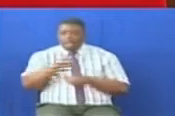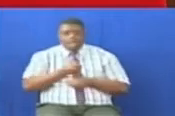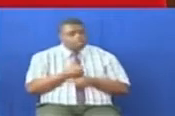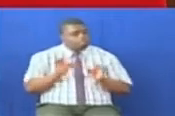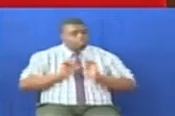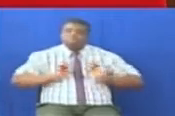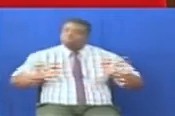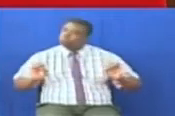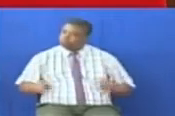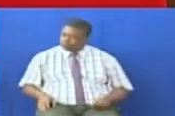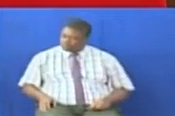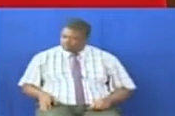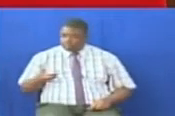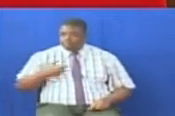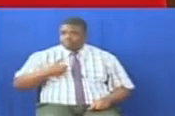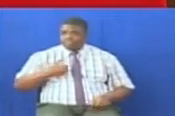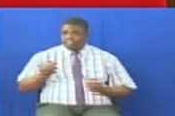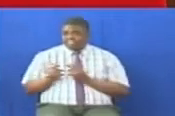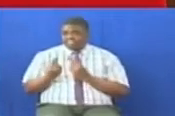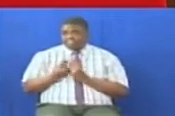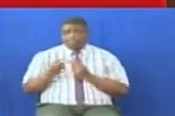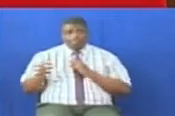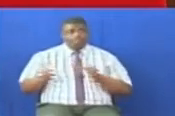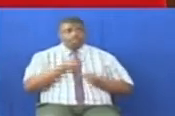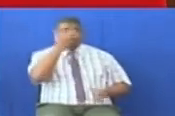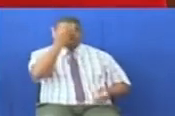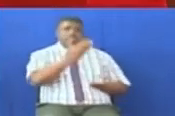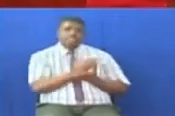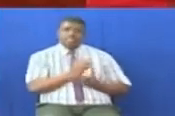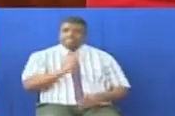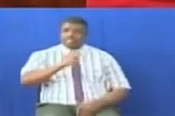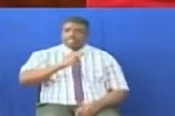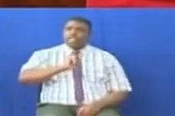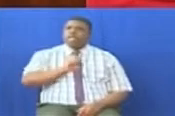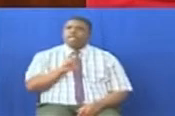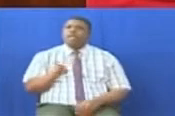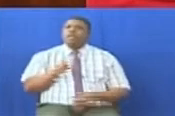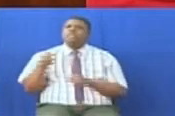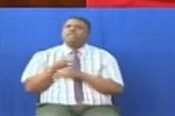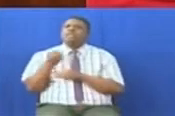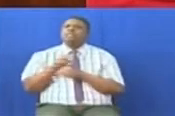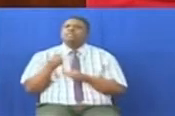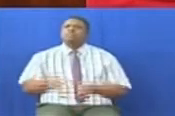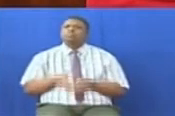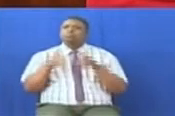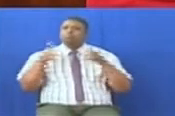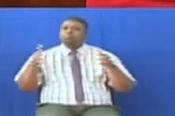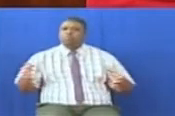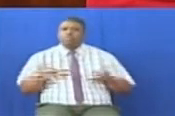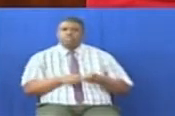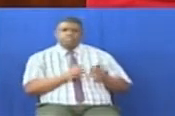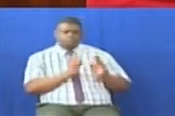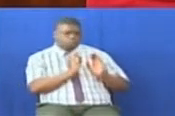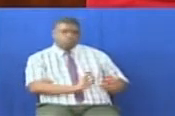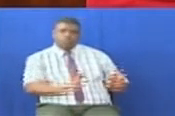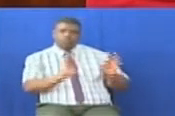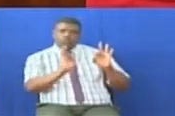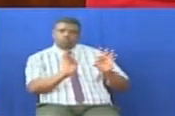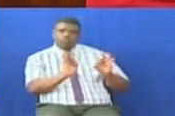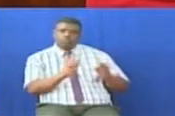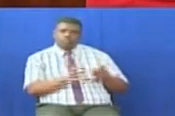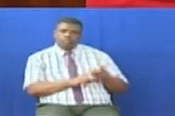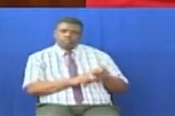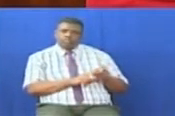naomba nimtendee haki CAG wetu Kichele. Amefanya kazi kubwa sana, nzuri sana, na kwa kweli ukiwauliza